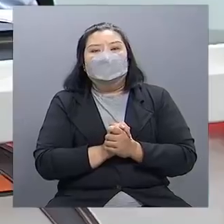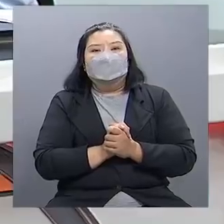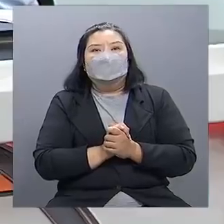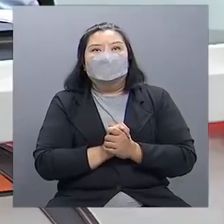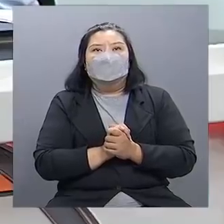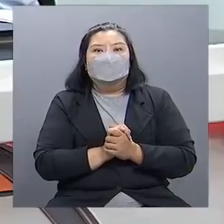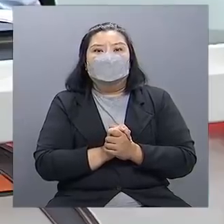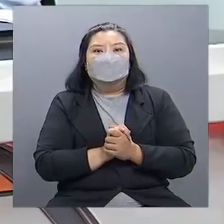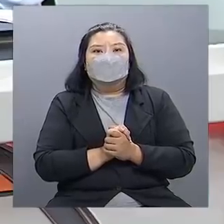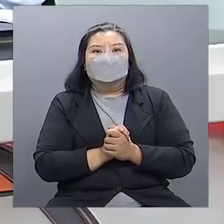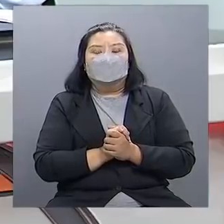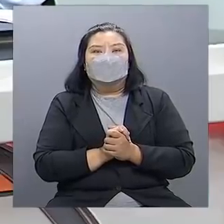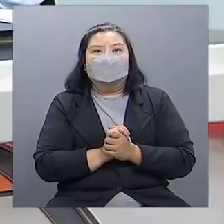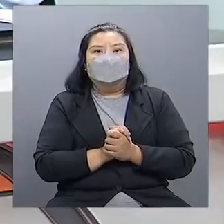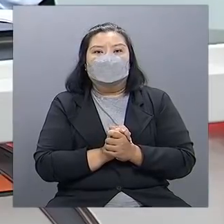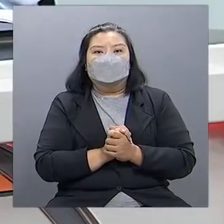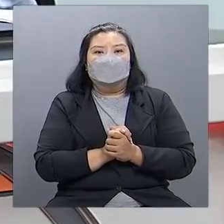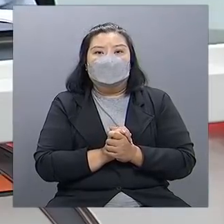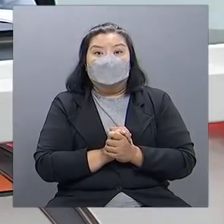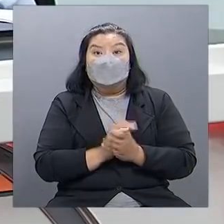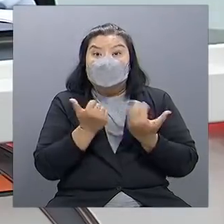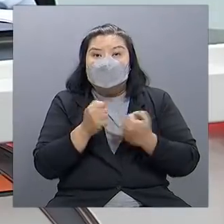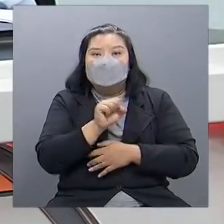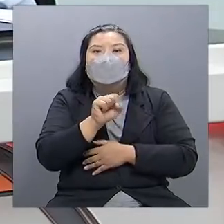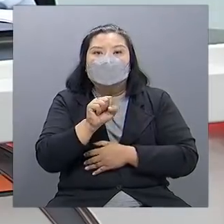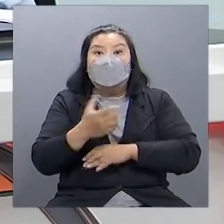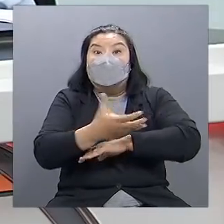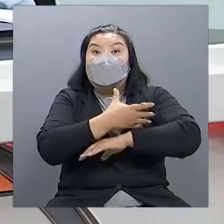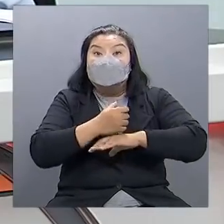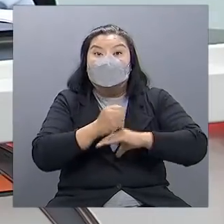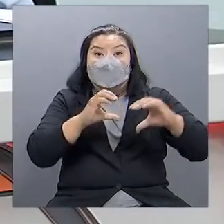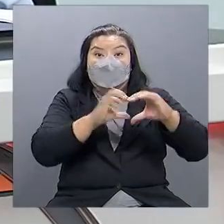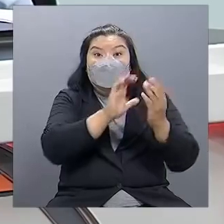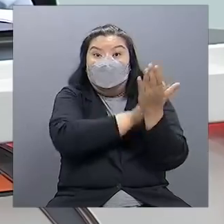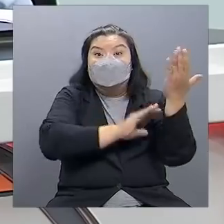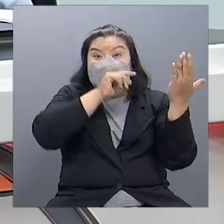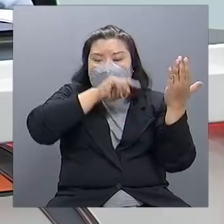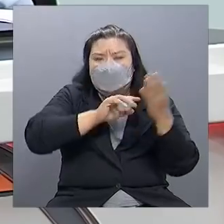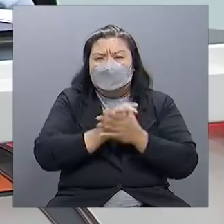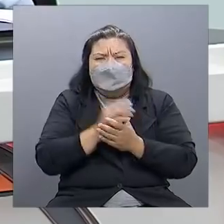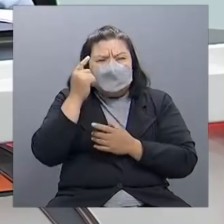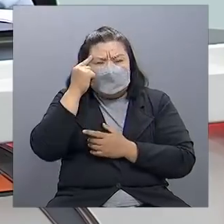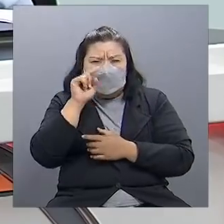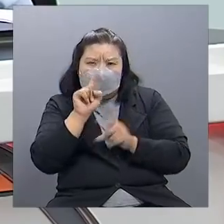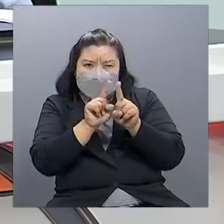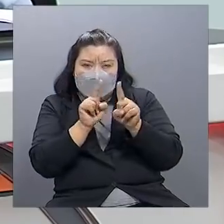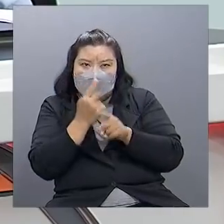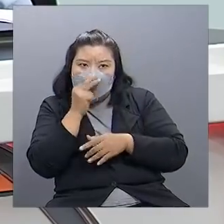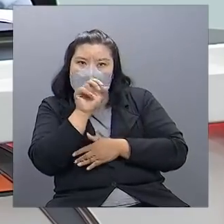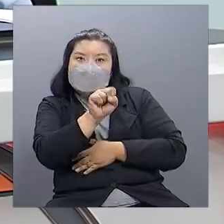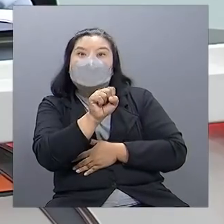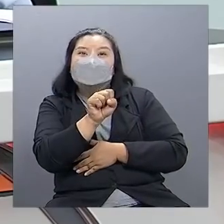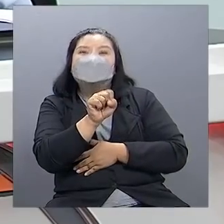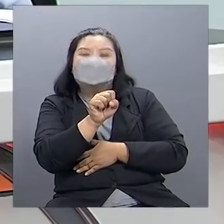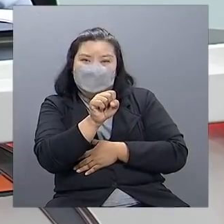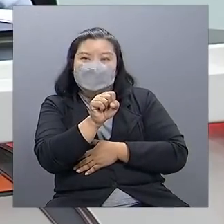แต่ในเวลานี้พระภูมิใจไทยคงจะเป็นทักกันเมืองคล้ายๆนางสีดาถูกจับตามองมากที่สุดในเวลานี้นะคะ